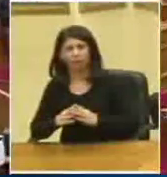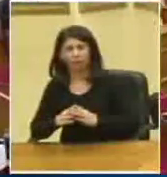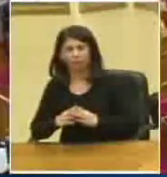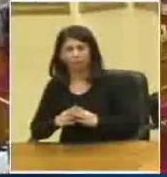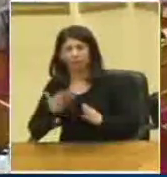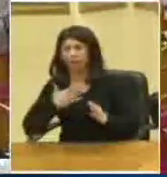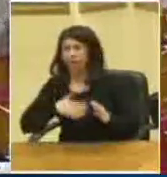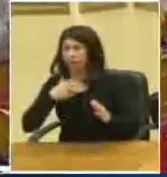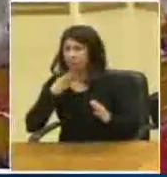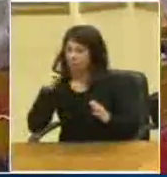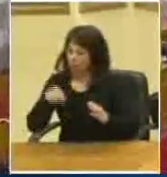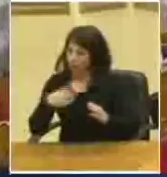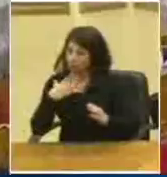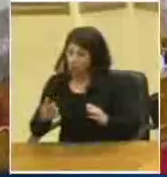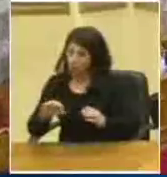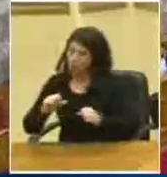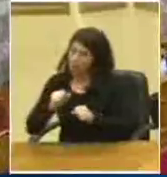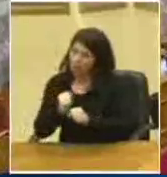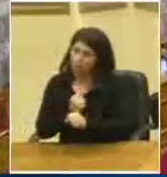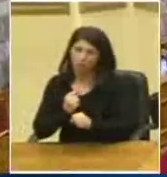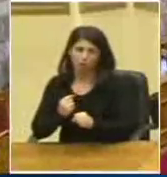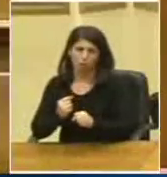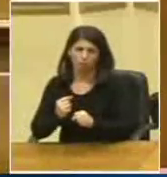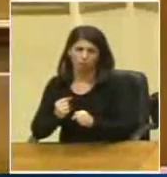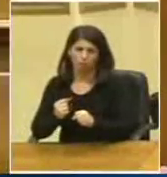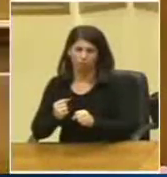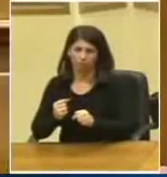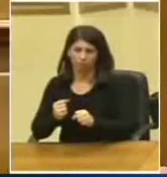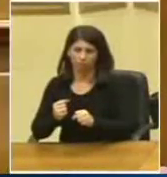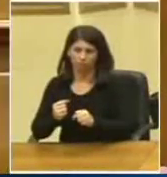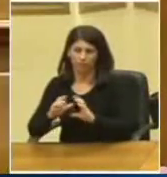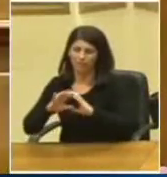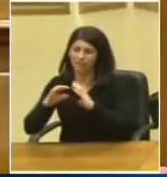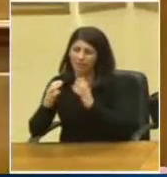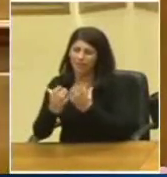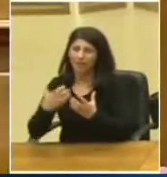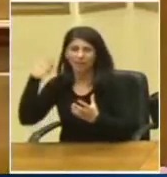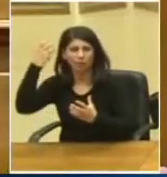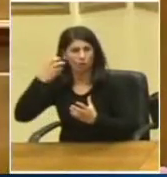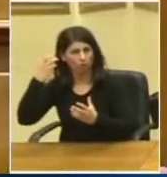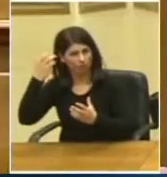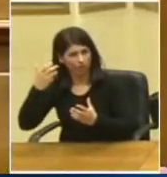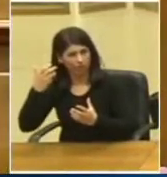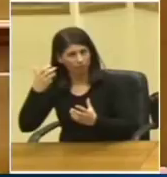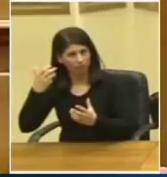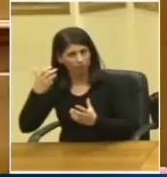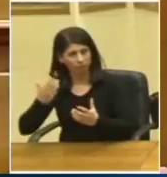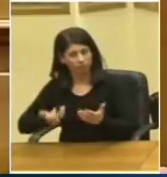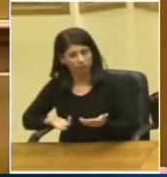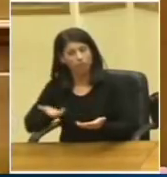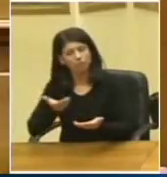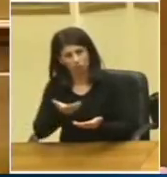Θα ήθελα λοιπόν για αυτό το λόγο να επιμείνω στη γενική φιλοσοφία της πρότασής